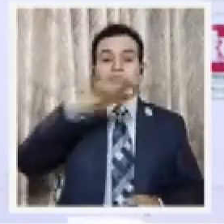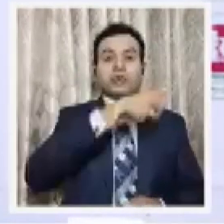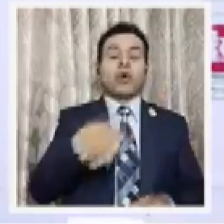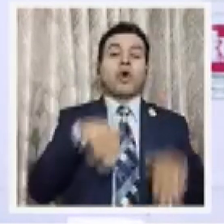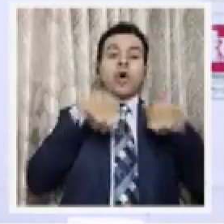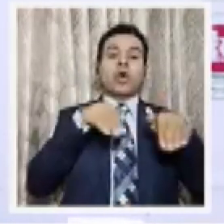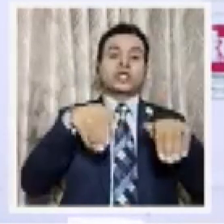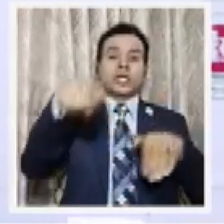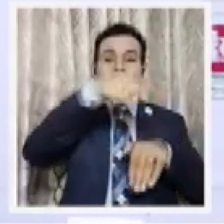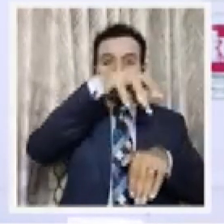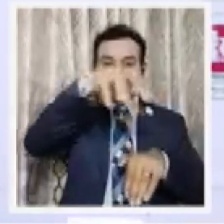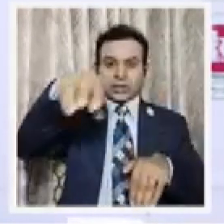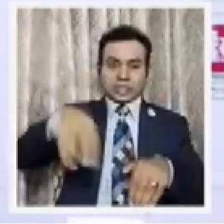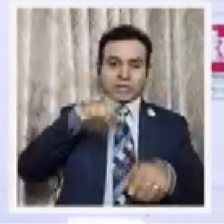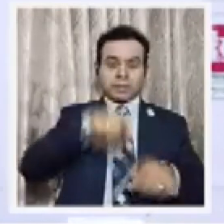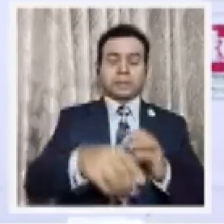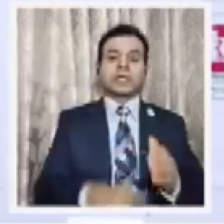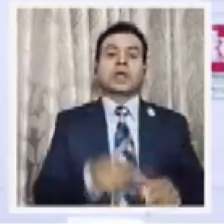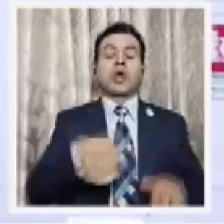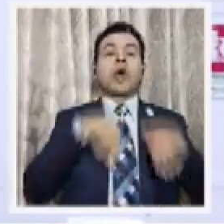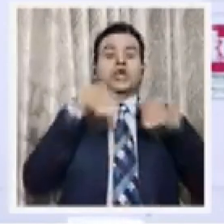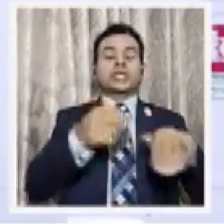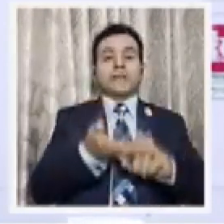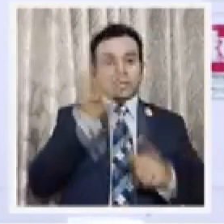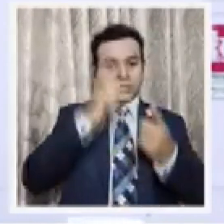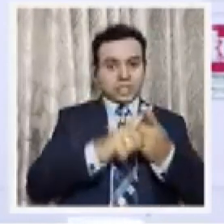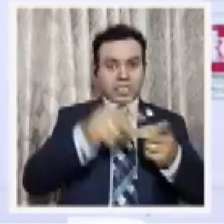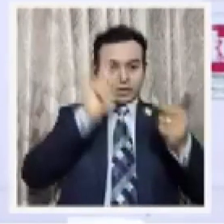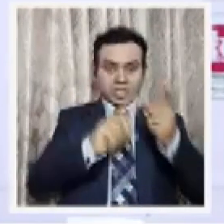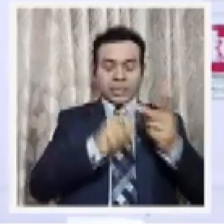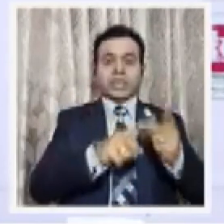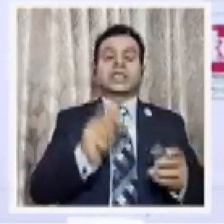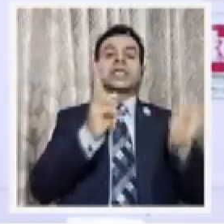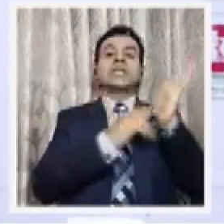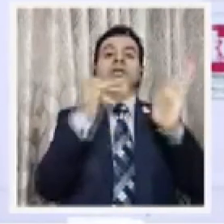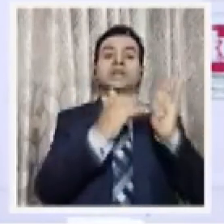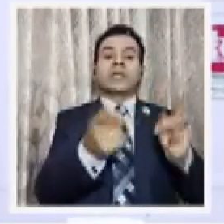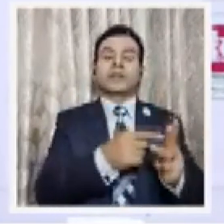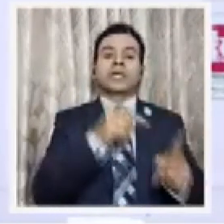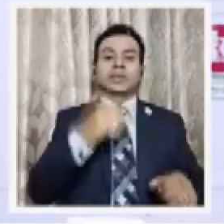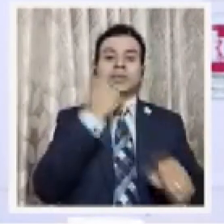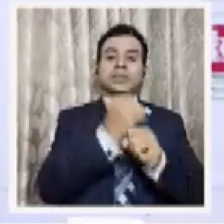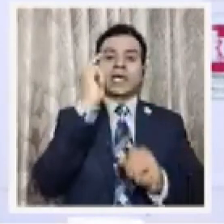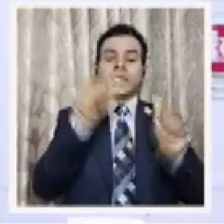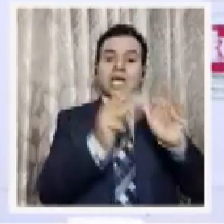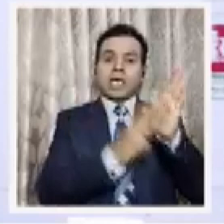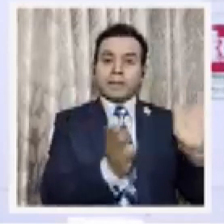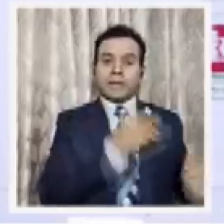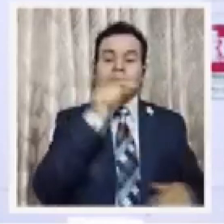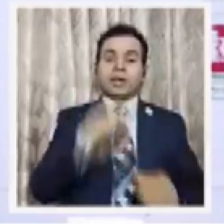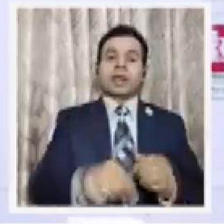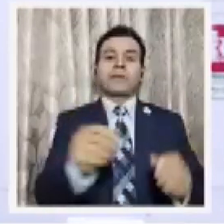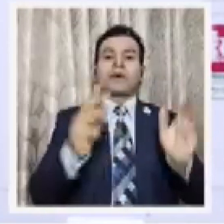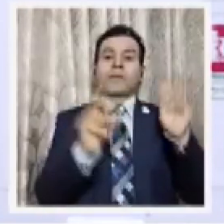জার্মানি। ওশেনিয়া যে 5টি দেশ সর্বাধিক রিপোর্ট করেছে, যদিও সংখ্যা অনেক কম,